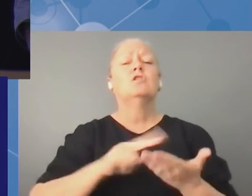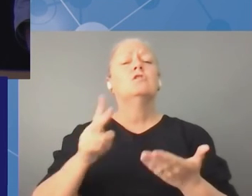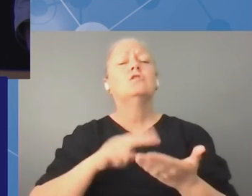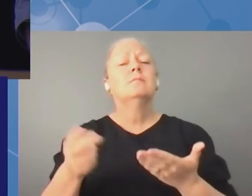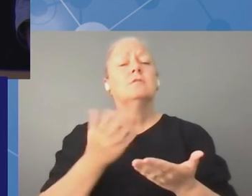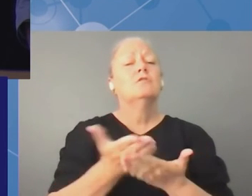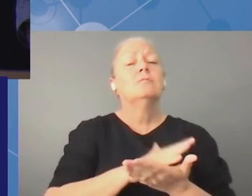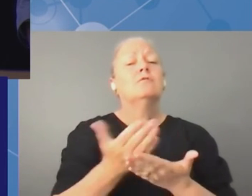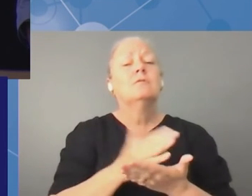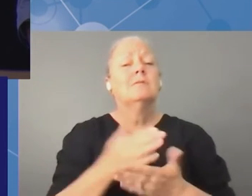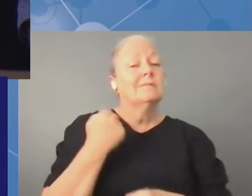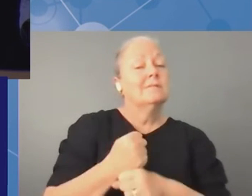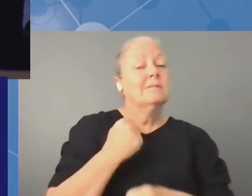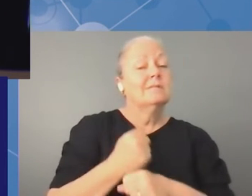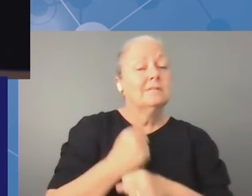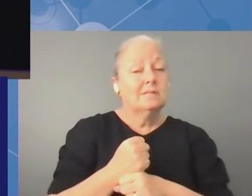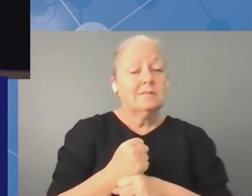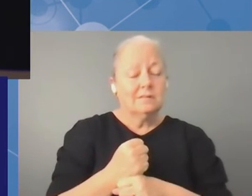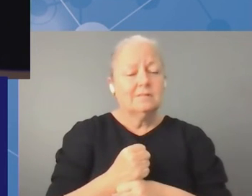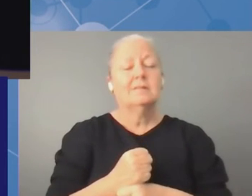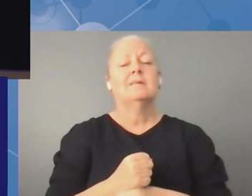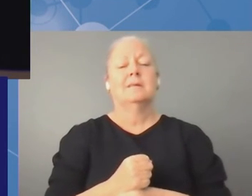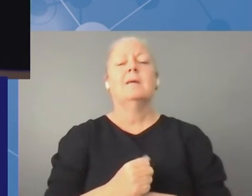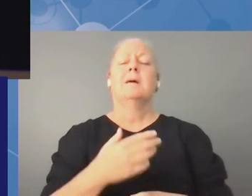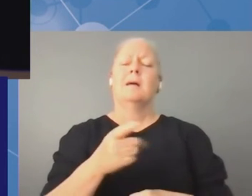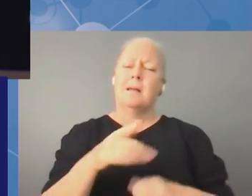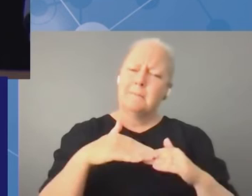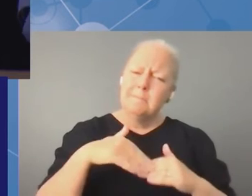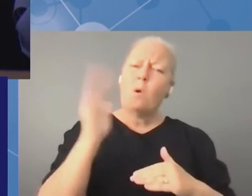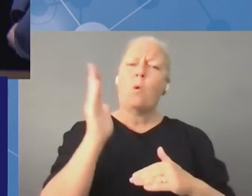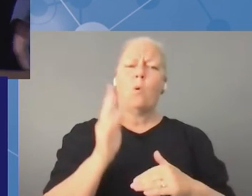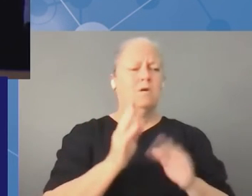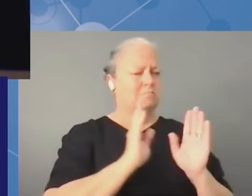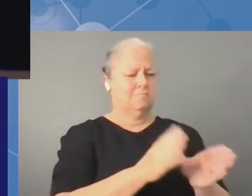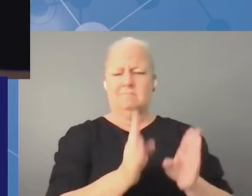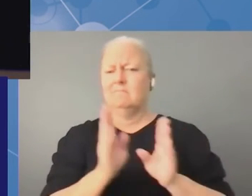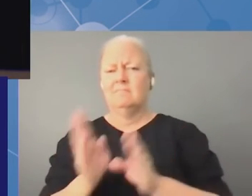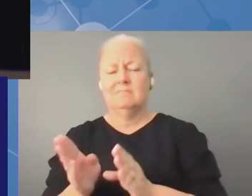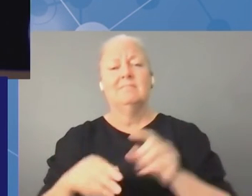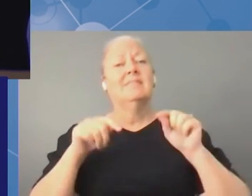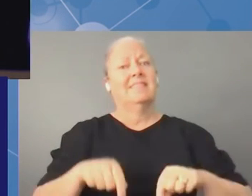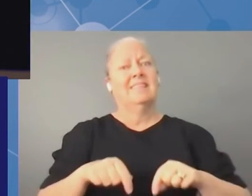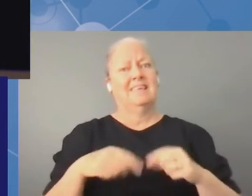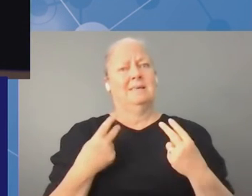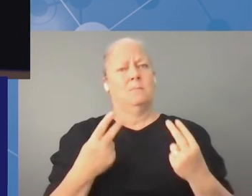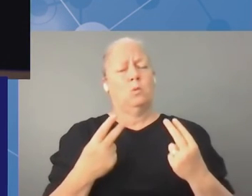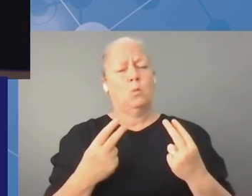По моему мнению, такая сессия должна быть возможностью для тех, кто принимает политические решения,